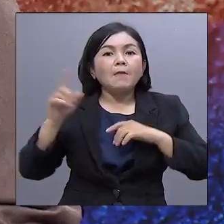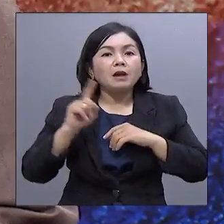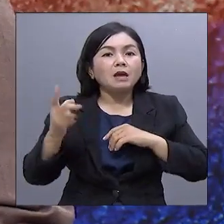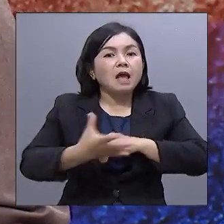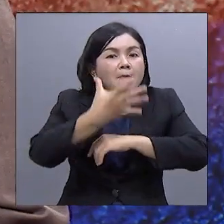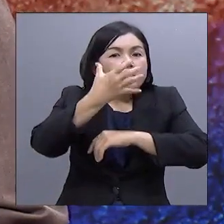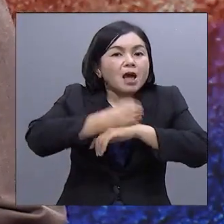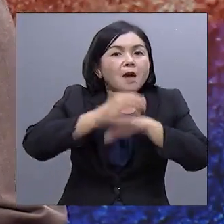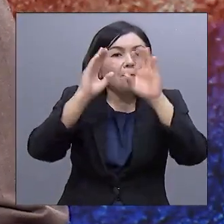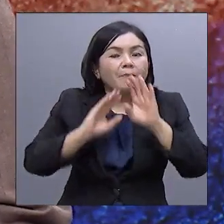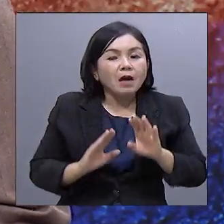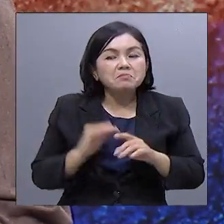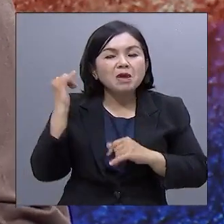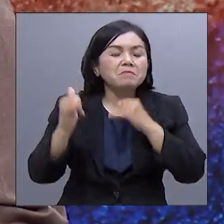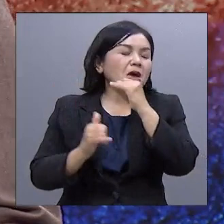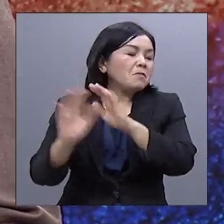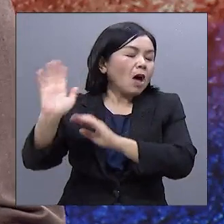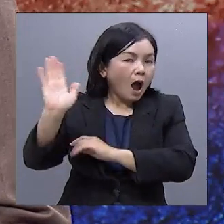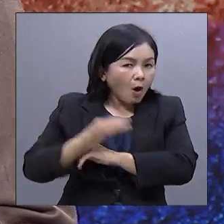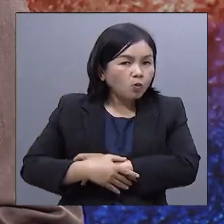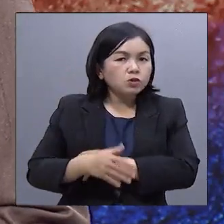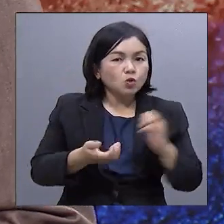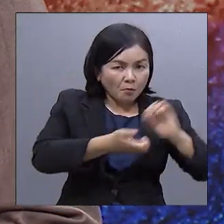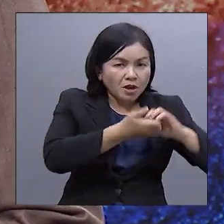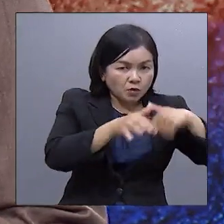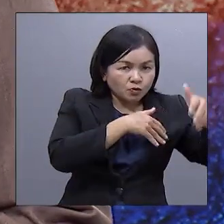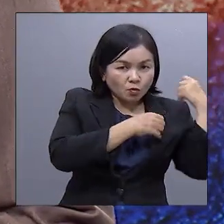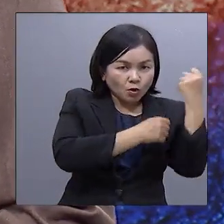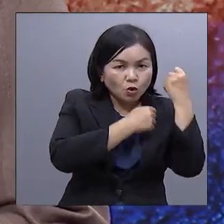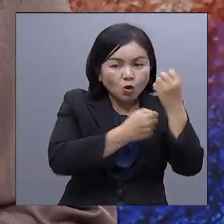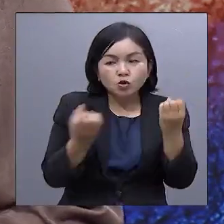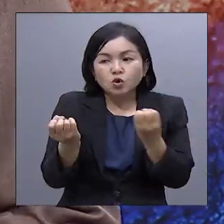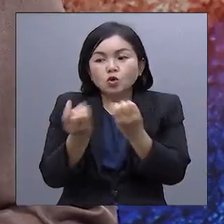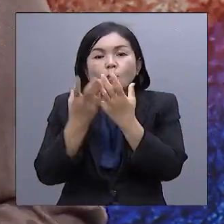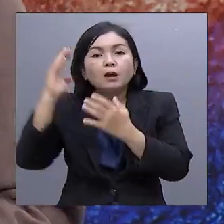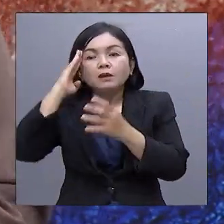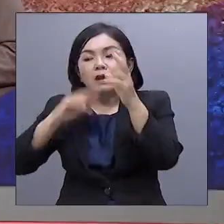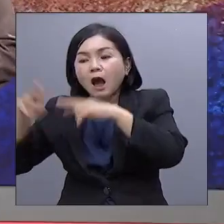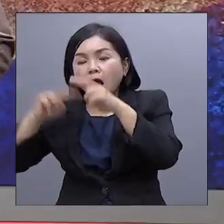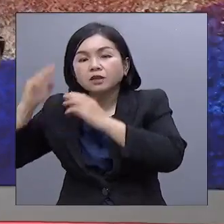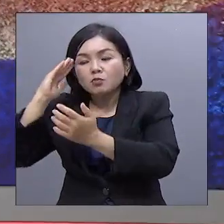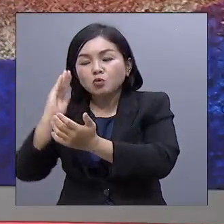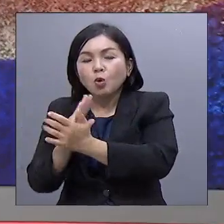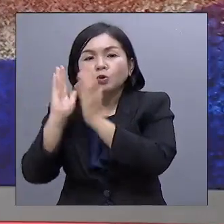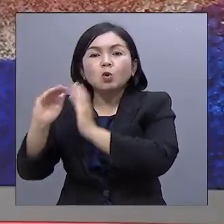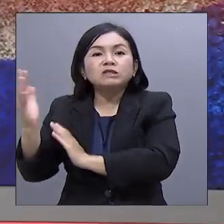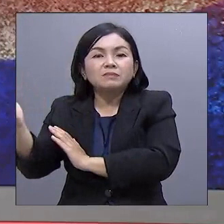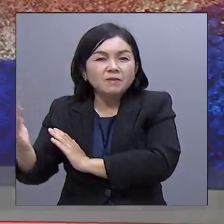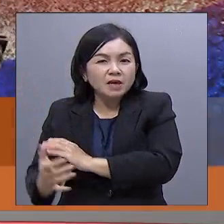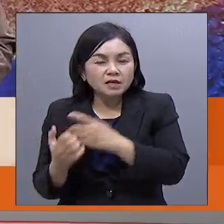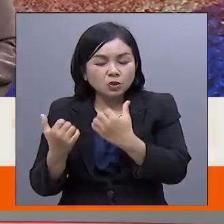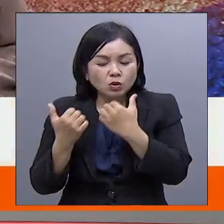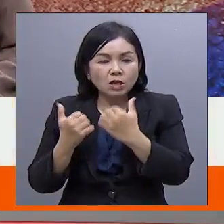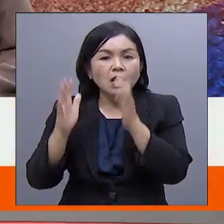จะไม่ไปรายงานตัวเพื่อปฏิบัติหน้าที่คือถ้าหากเป็นเช่นนั้นจริงเนี่ยจากกระทบต่อภารกิจด้านความมั่นคงของอิสราเอลค่ะเนื่องจากว่า